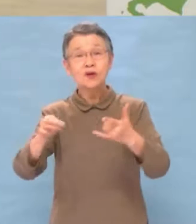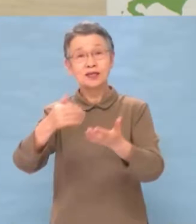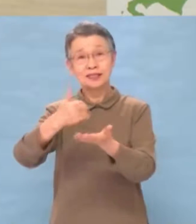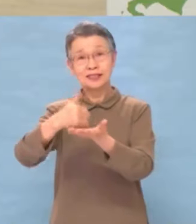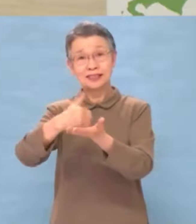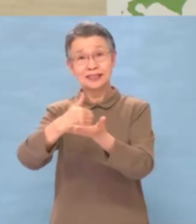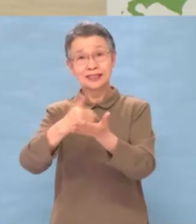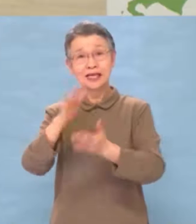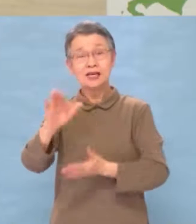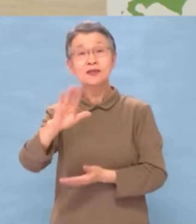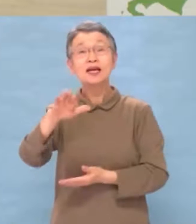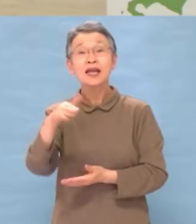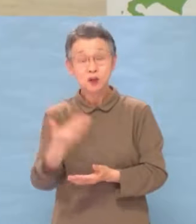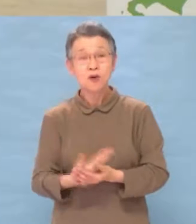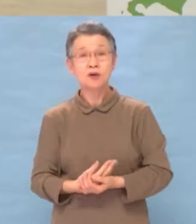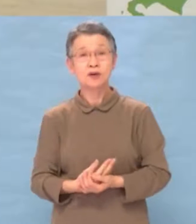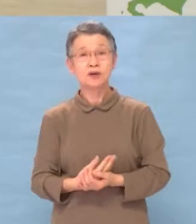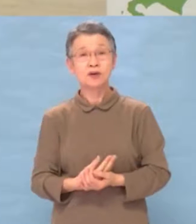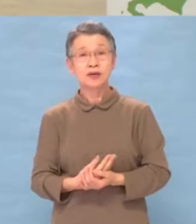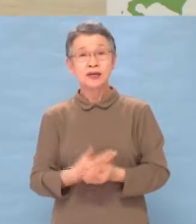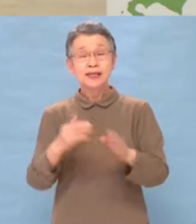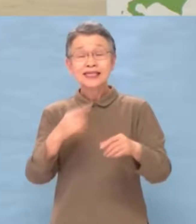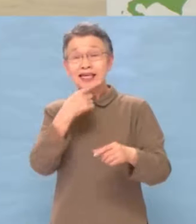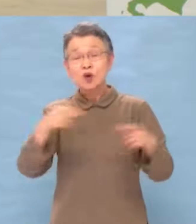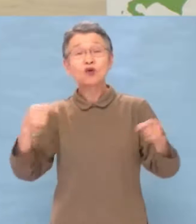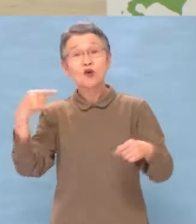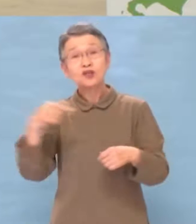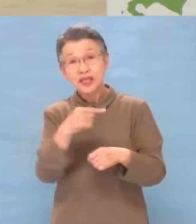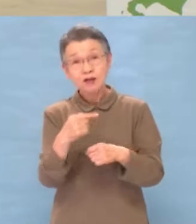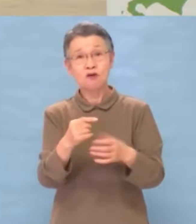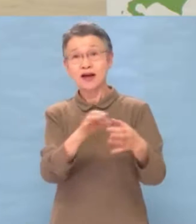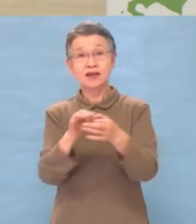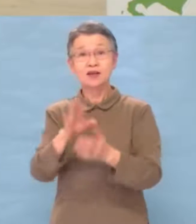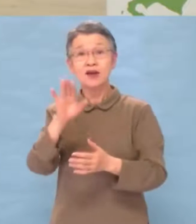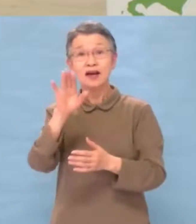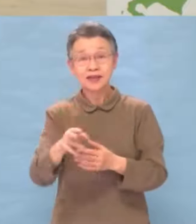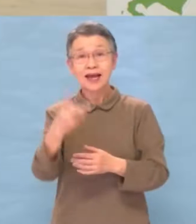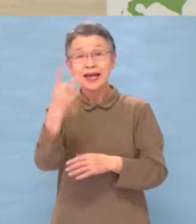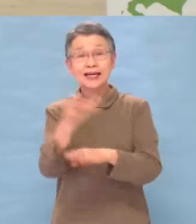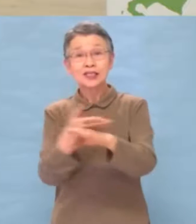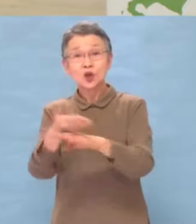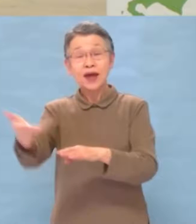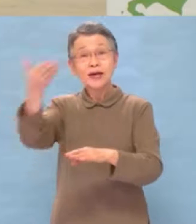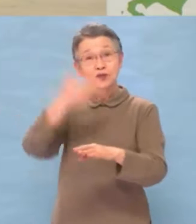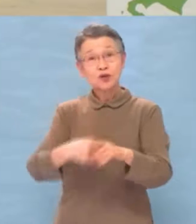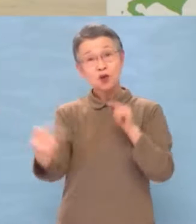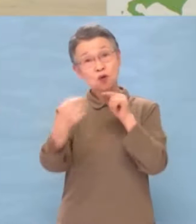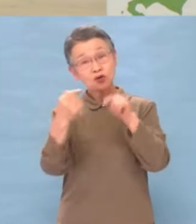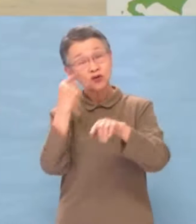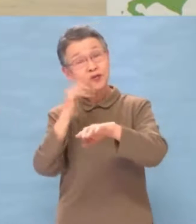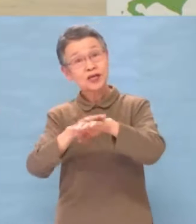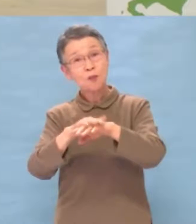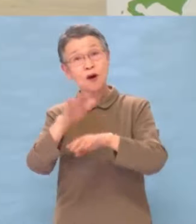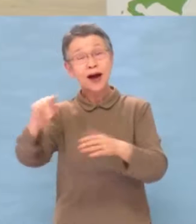話ございましたけれども、 はい、 来週日曜首脳会談がございます。 はい、 伊藤返還に向けた交渉かという見方もある